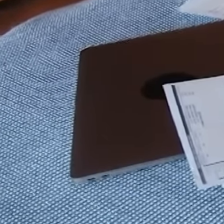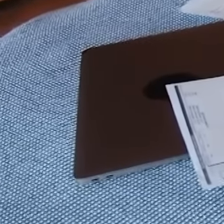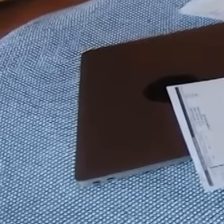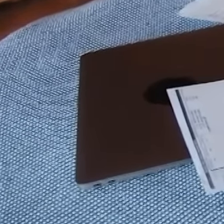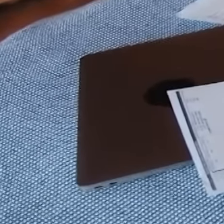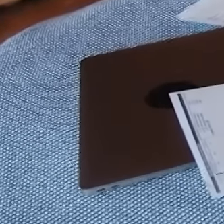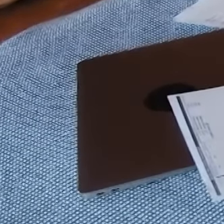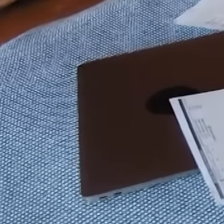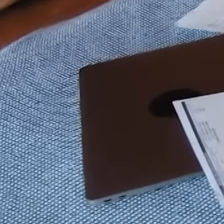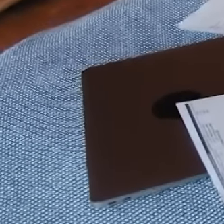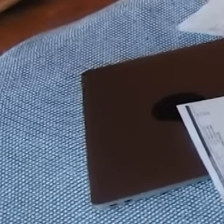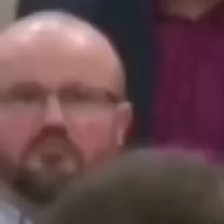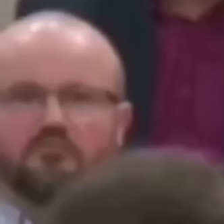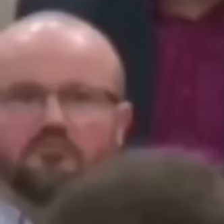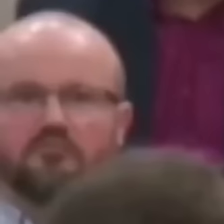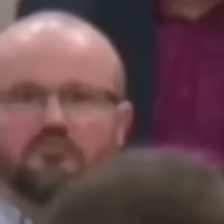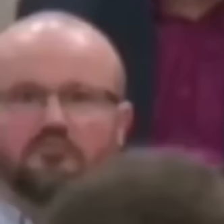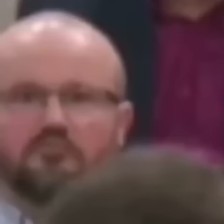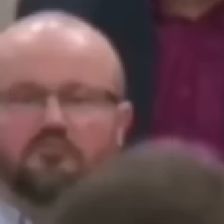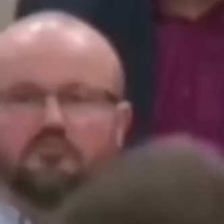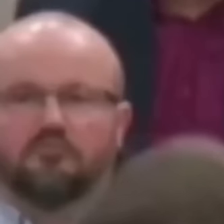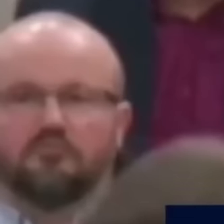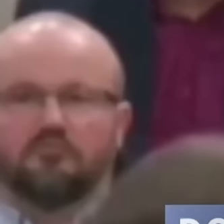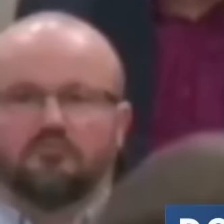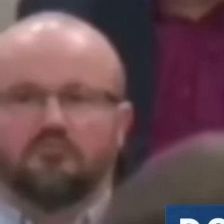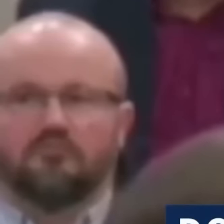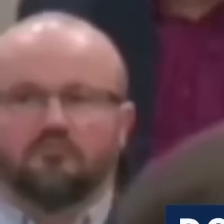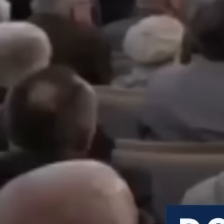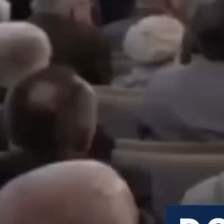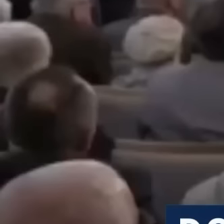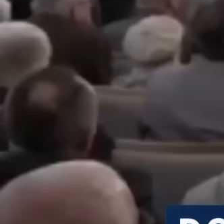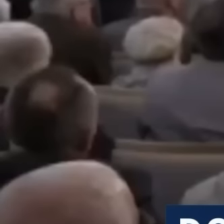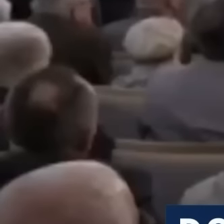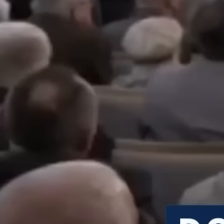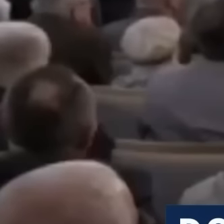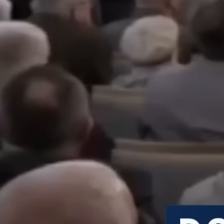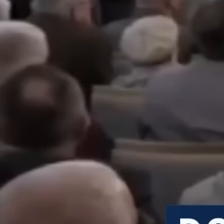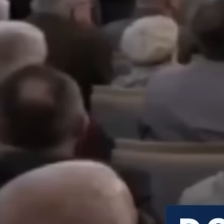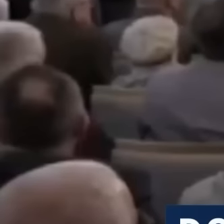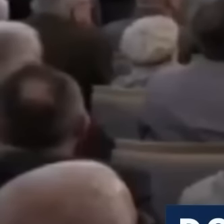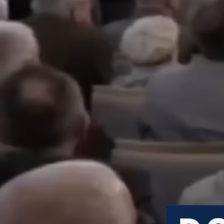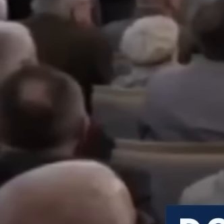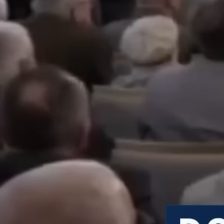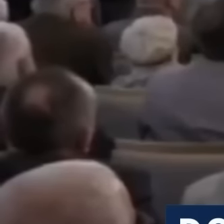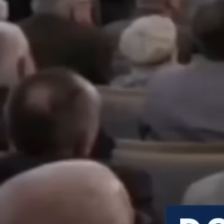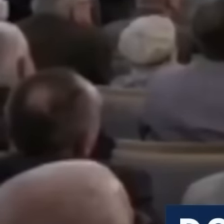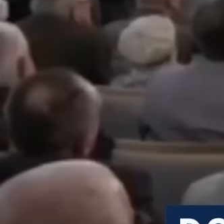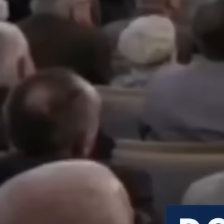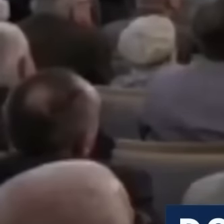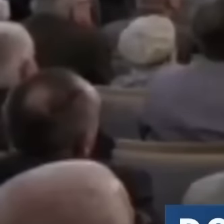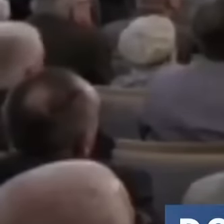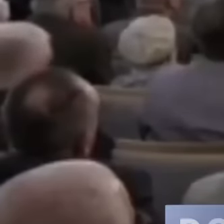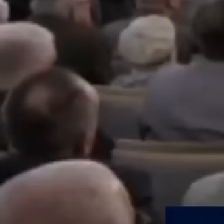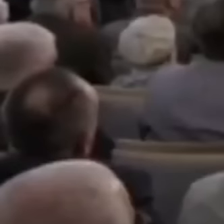Wprost przeciwnie, obiecywał niższe opłaty. Dzisiaj, i to mogę powiedzieć z całą odpowiedzialnością, uważam, że dzisiaj, gdybym był